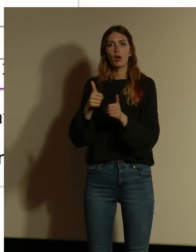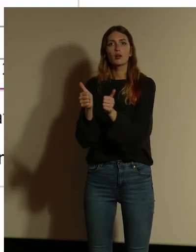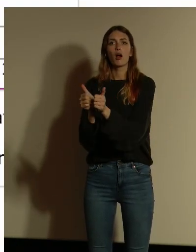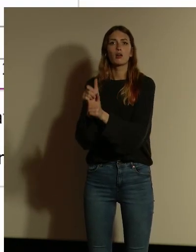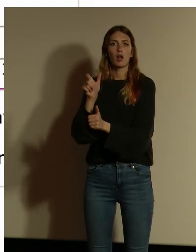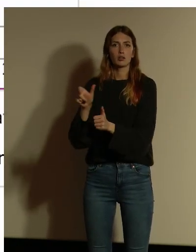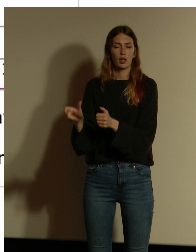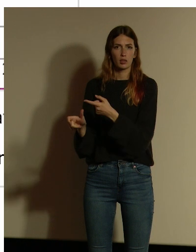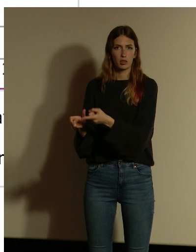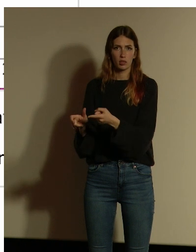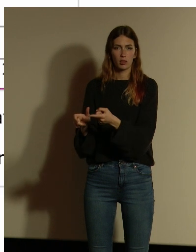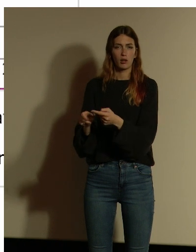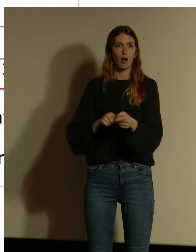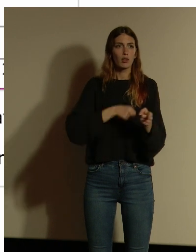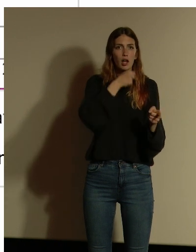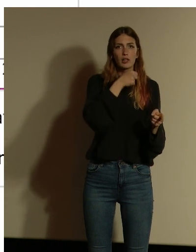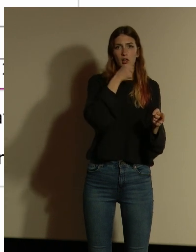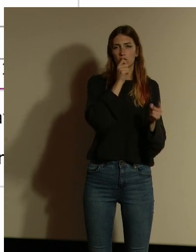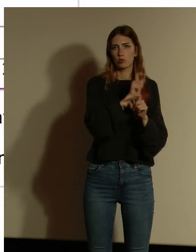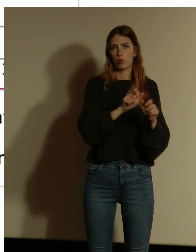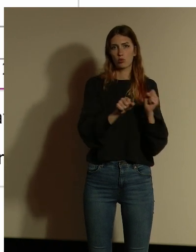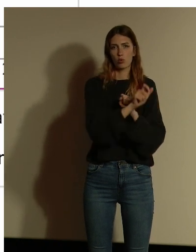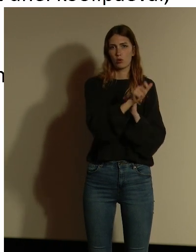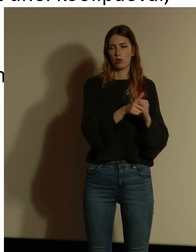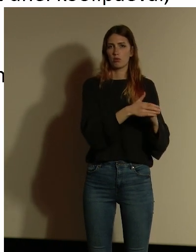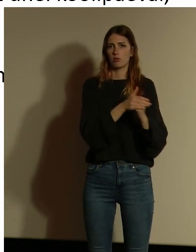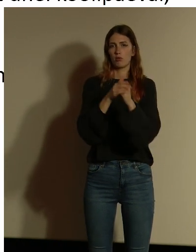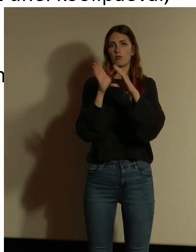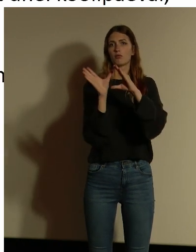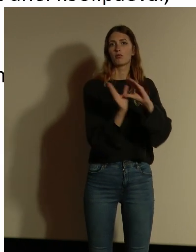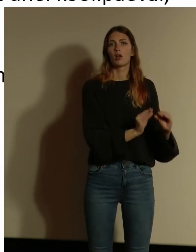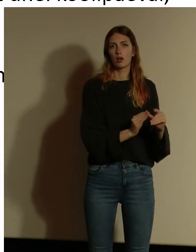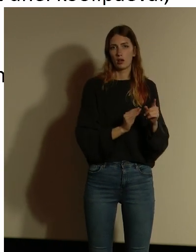klassikaaslastelt, kui nad said tuge täiskasvanud koolitöötajatelt.